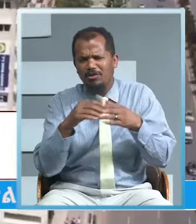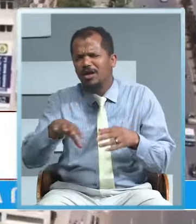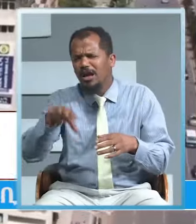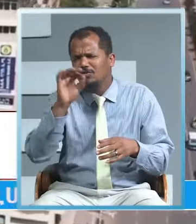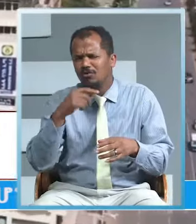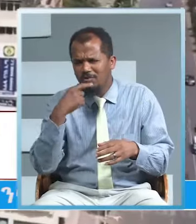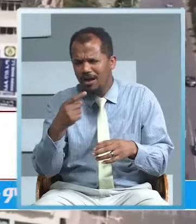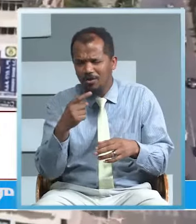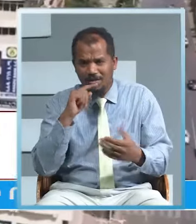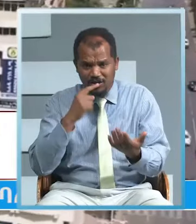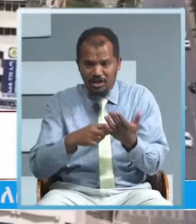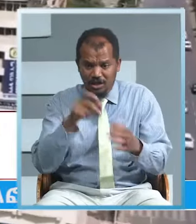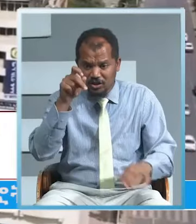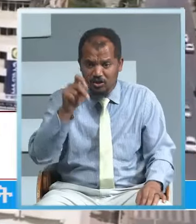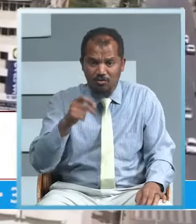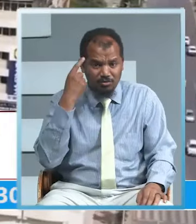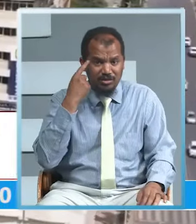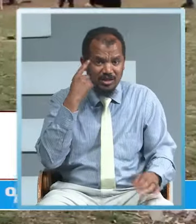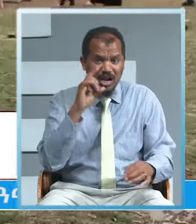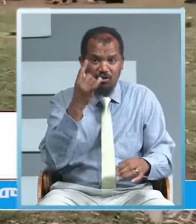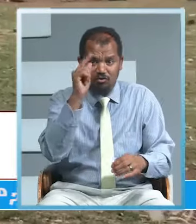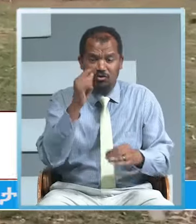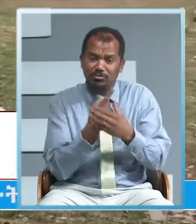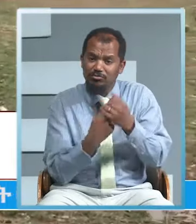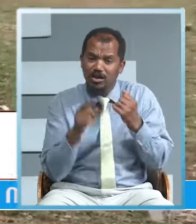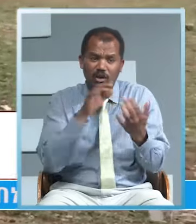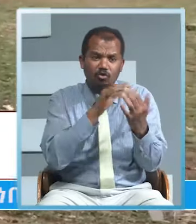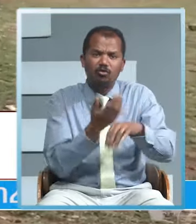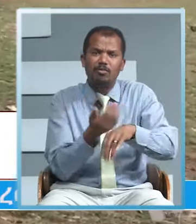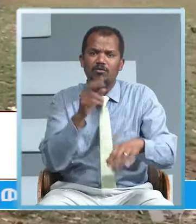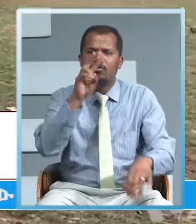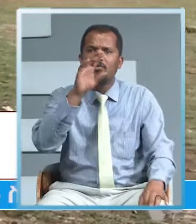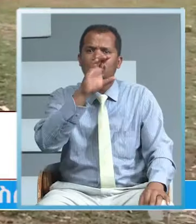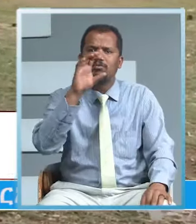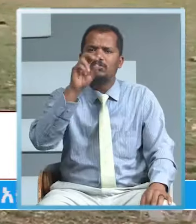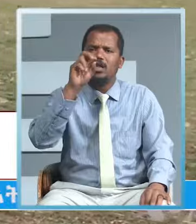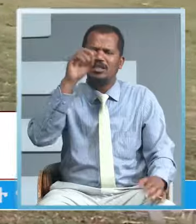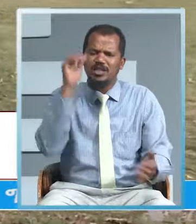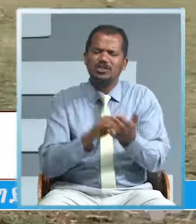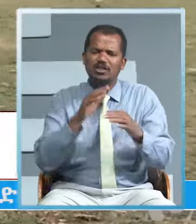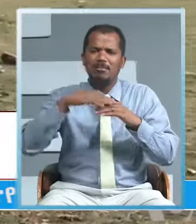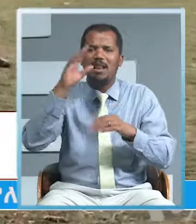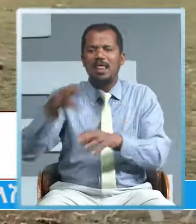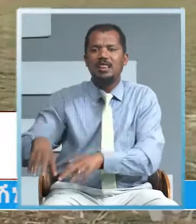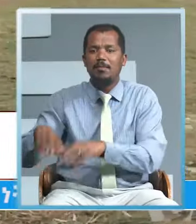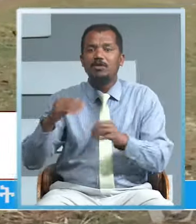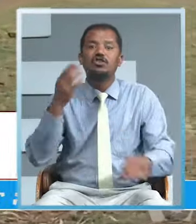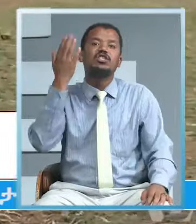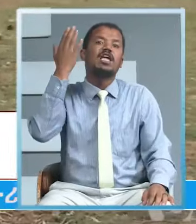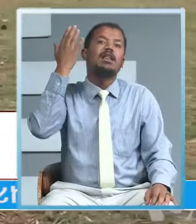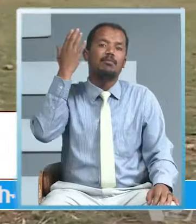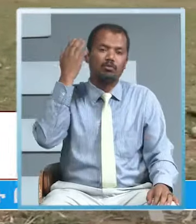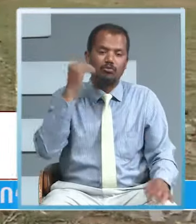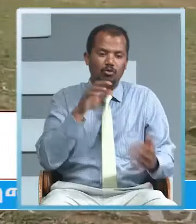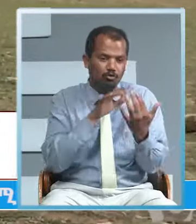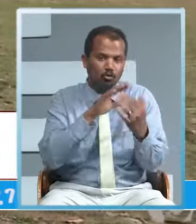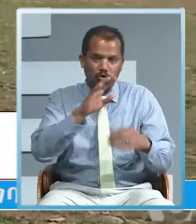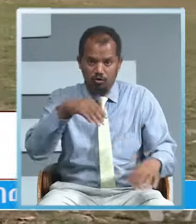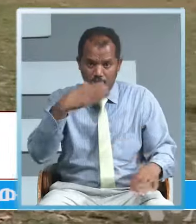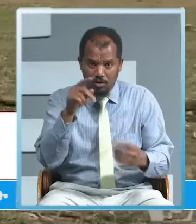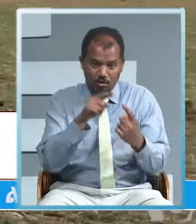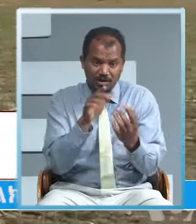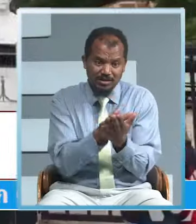ባለው መረጃ በደቡባዊ ትግራይ ዞን ብቻ ከጦርነቱ በፊት ከ230,000 በላይ ተማሪዎች የነበሩ ሲሆን ከጦርነቱ